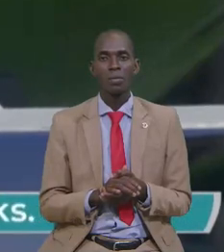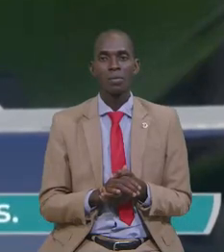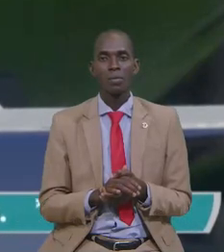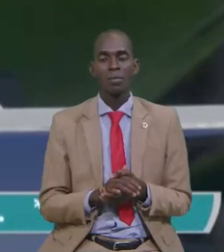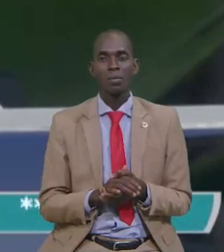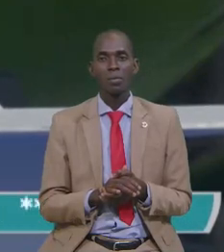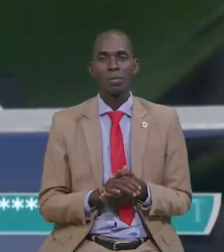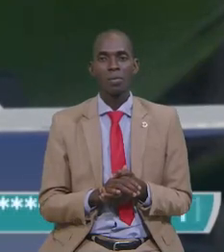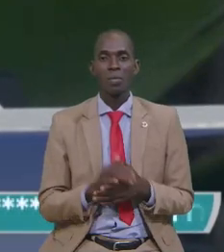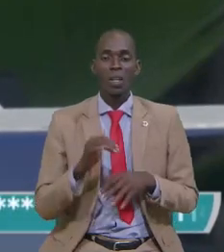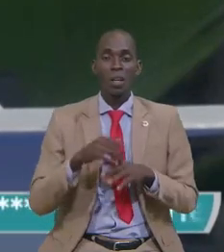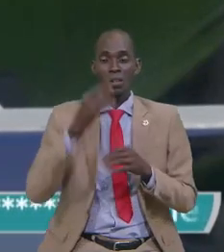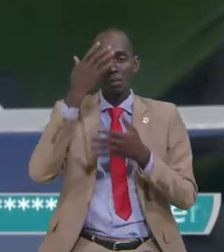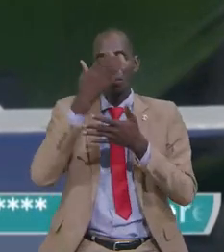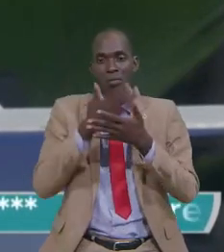Préparons-nous